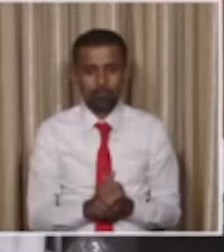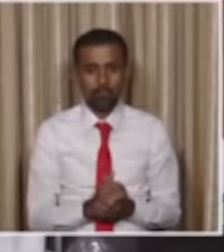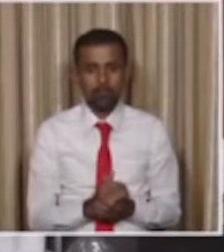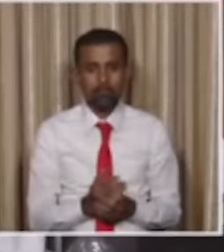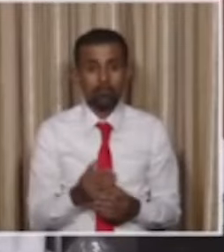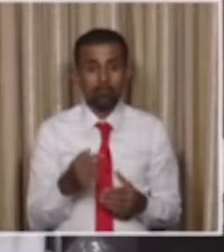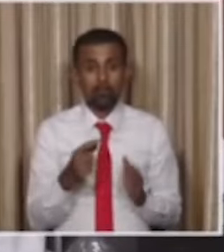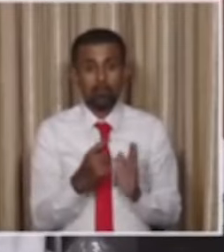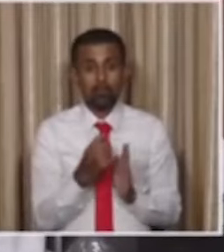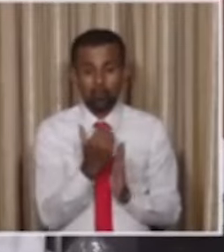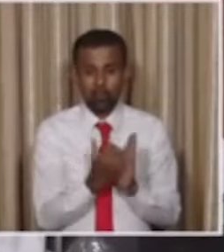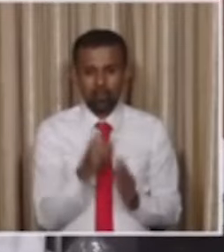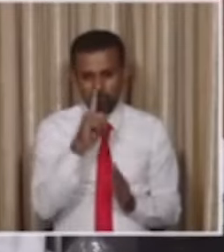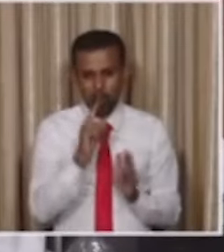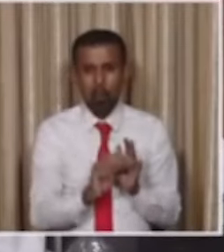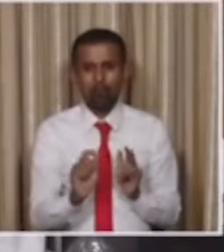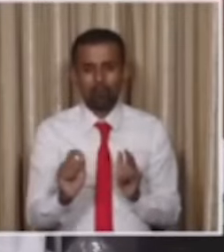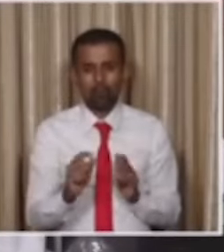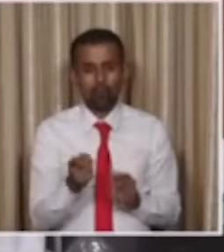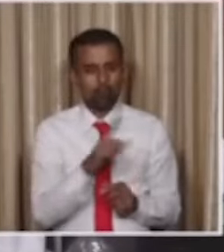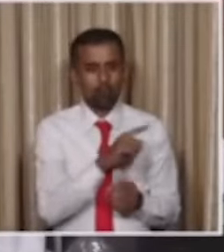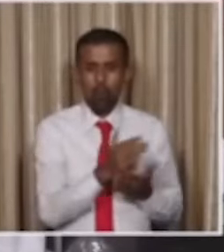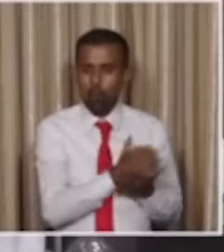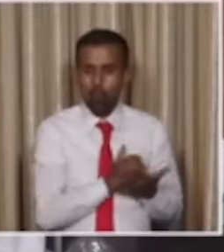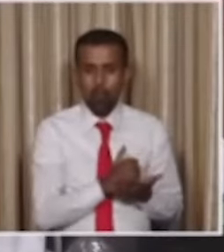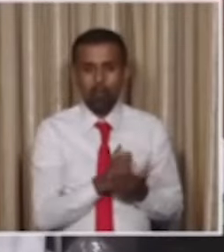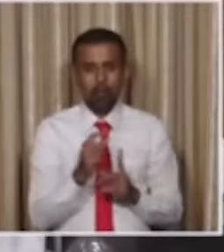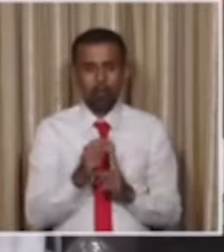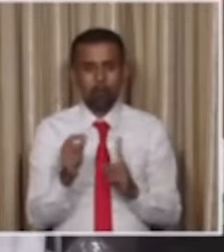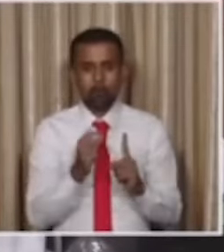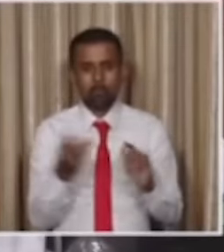ඕනේ නැහැ. විවස්ථාව බැලුවම එක ආයතනයයි තියෙන්නේ. අනිත් සියලු ආයතන පාර්ලිමේන්තුවේ යටත්.